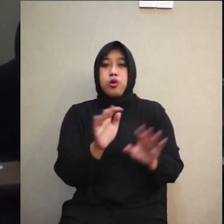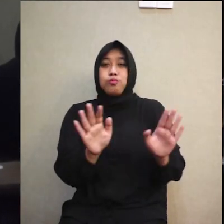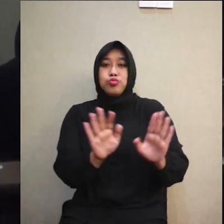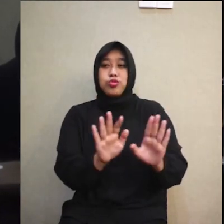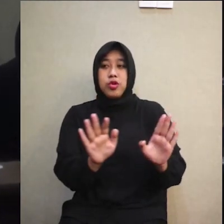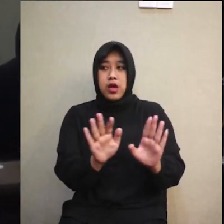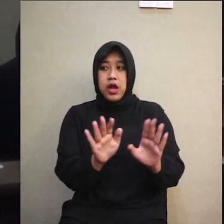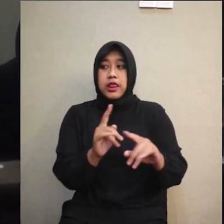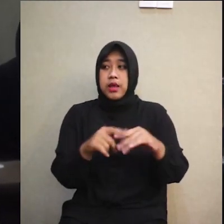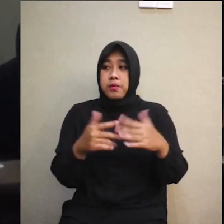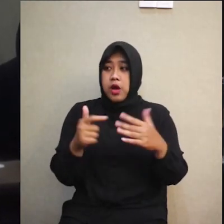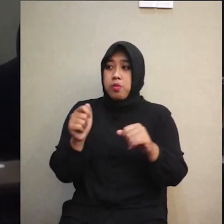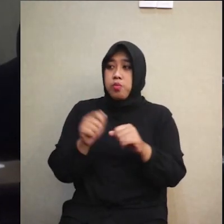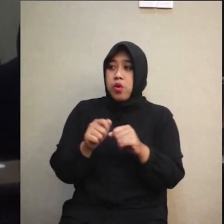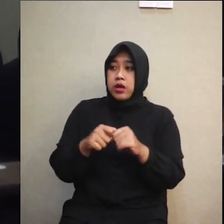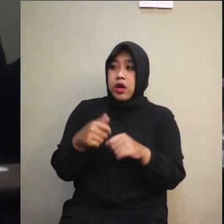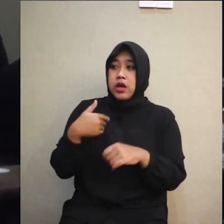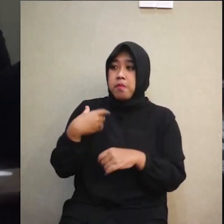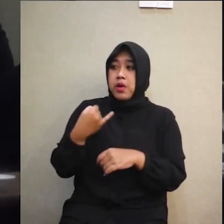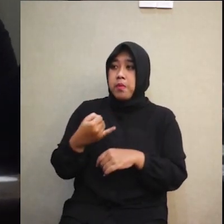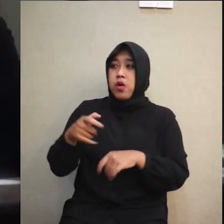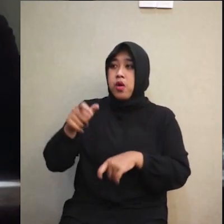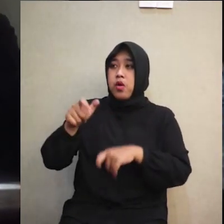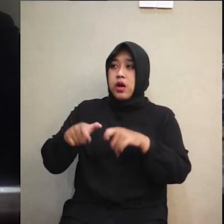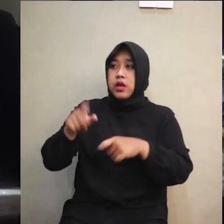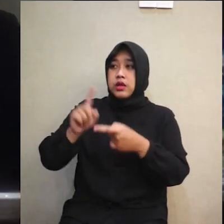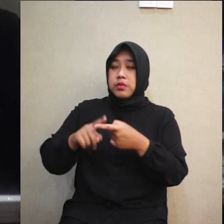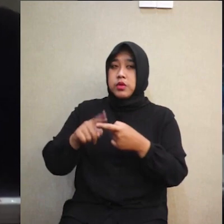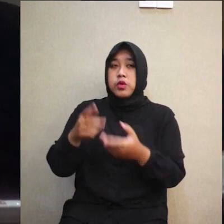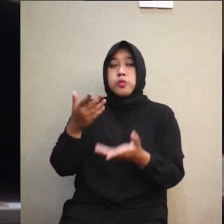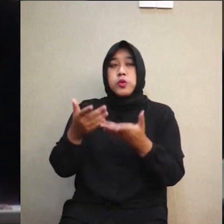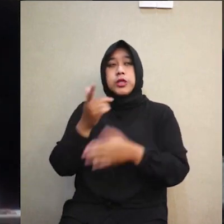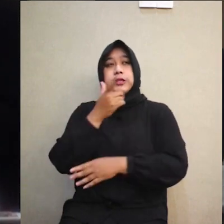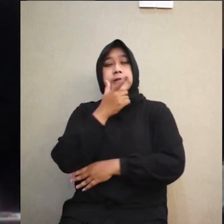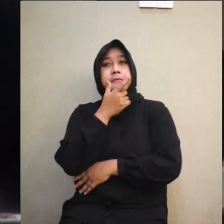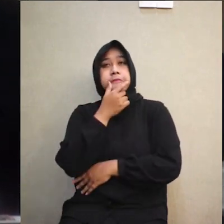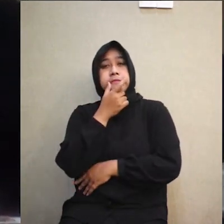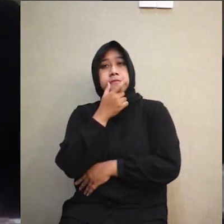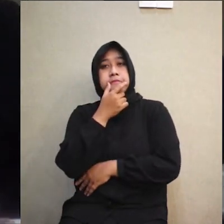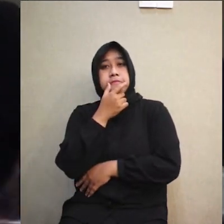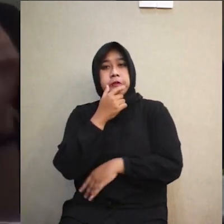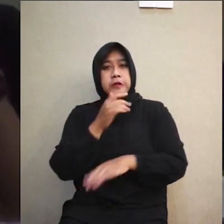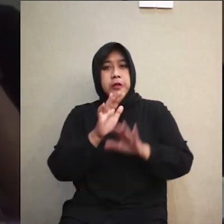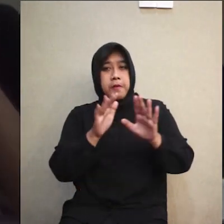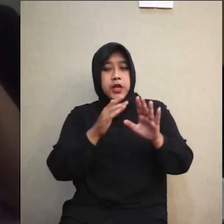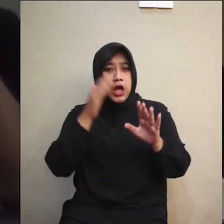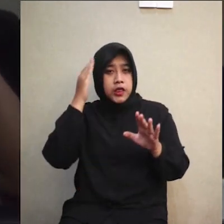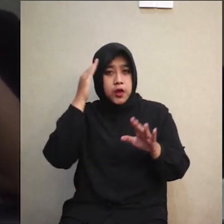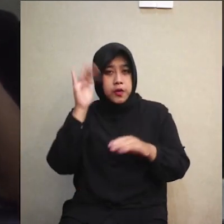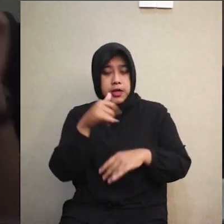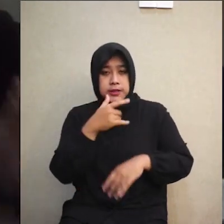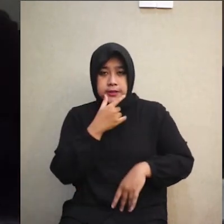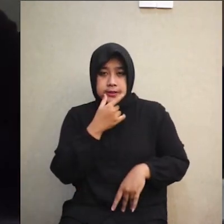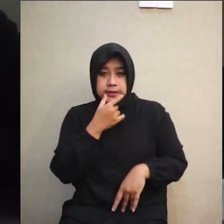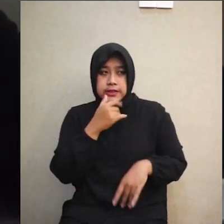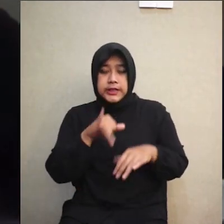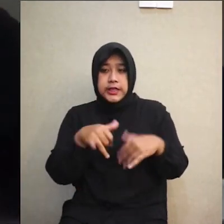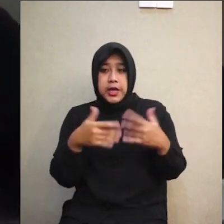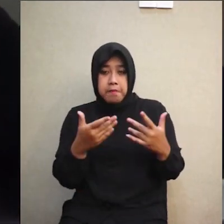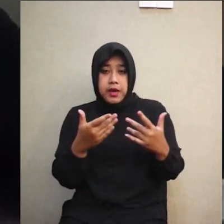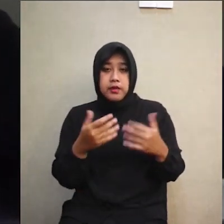buat sebagian besar kawan-kawan tentu ini mungkin hal yang tidak banyak diketahui jadi